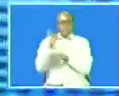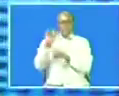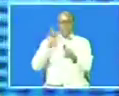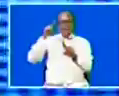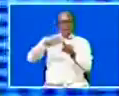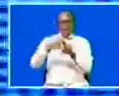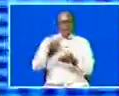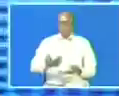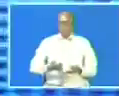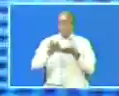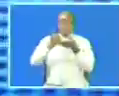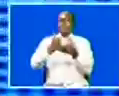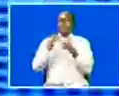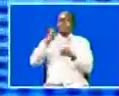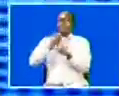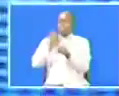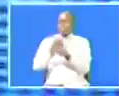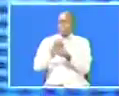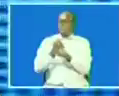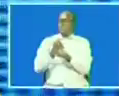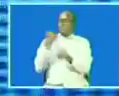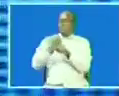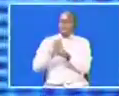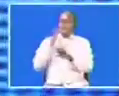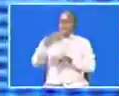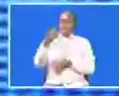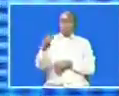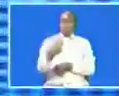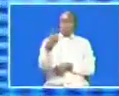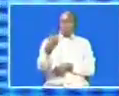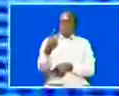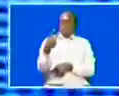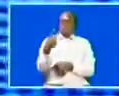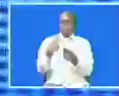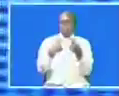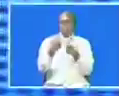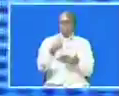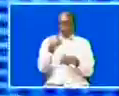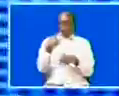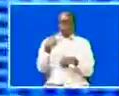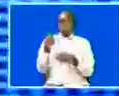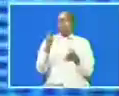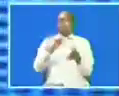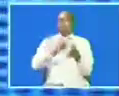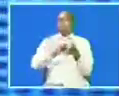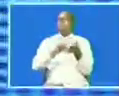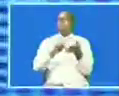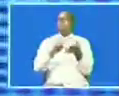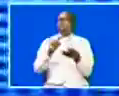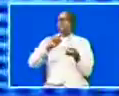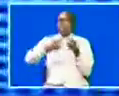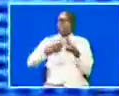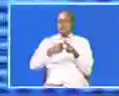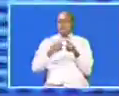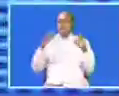moyo wafanyikazi na inatarajiwa kufanyika katika miezi miwili ijayo. Akizungumza wakati wa uzinduzi huo, afisa mkuu mtendaji wa shirika la habari la The Standard